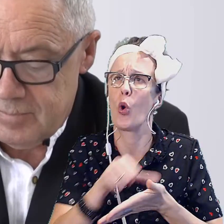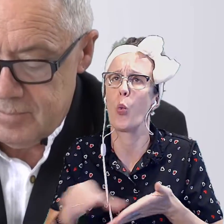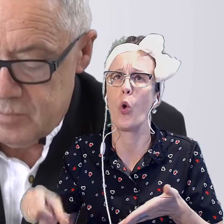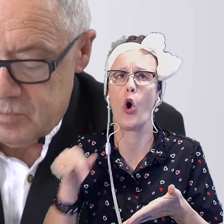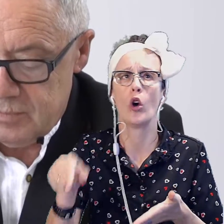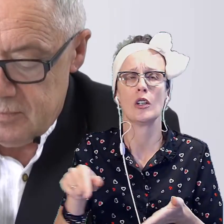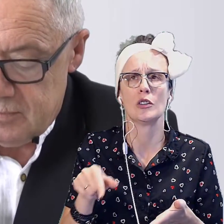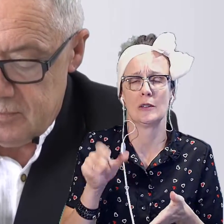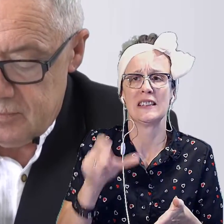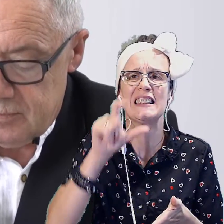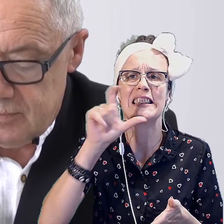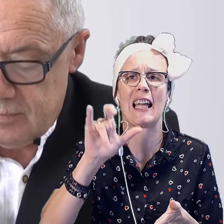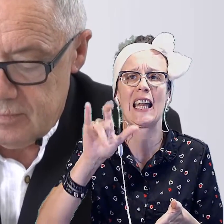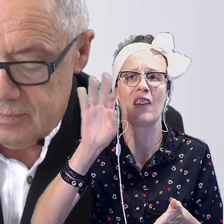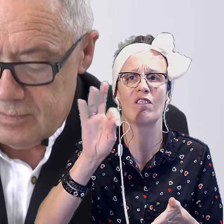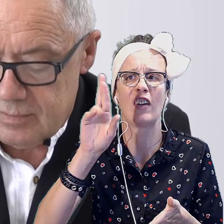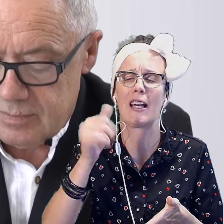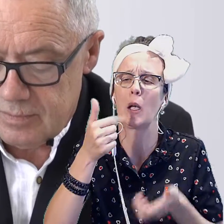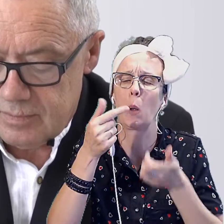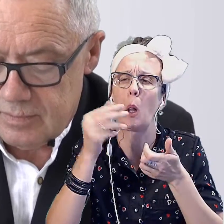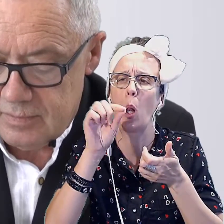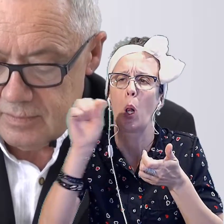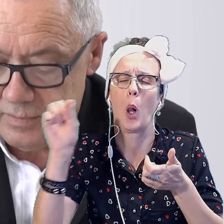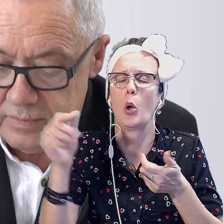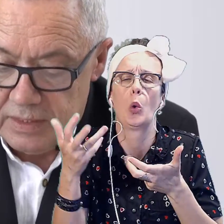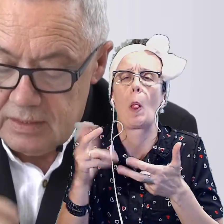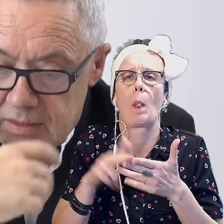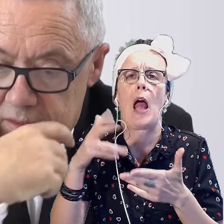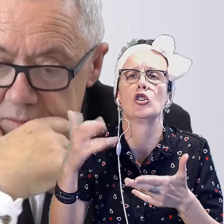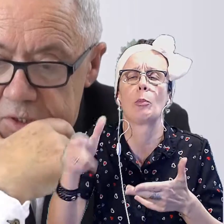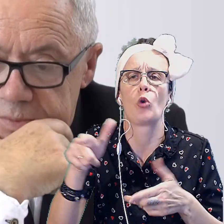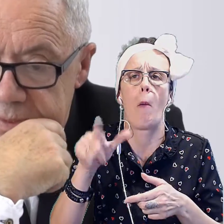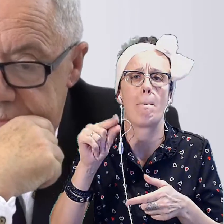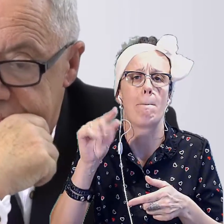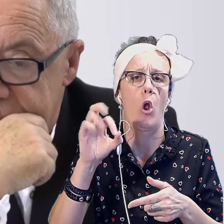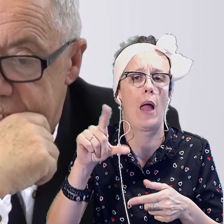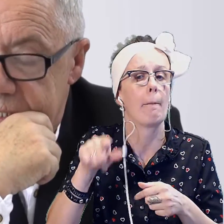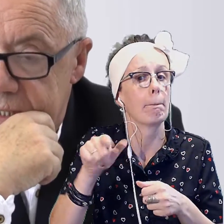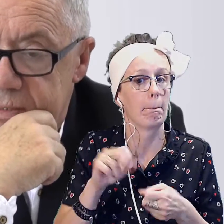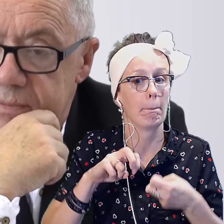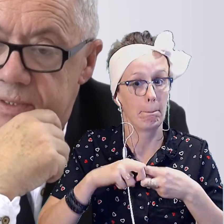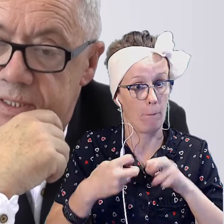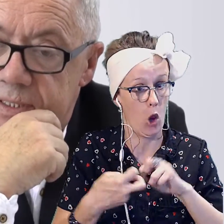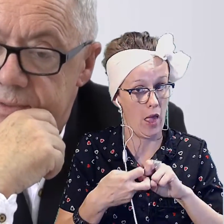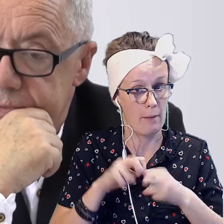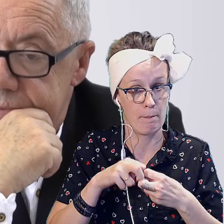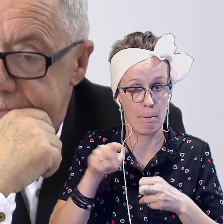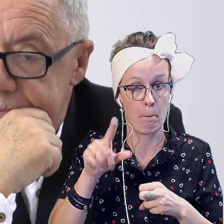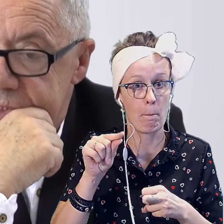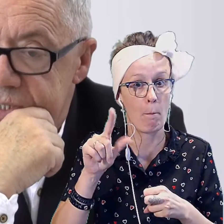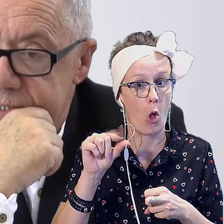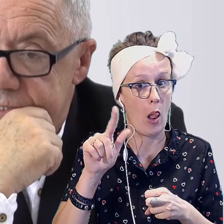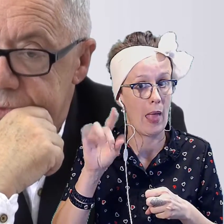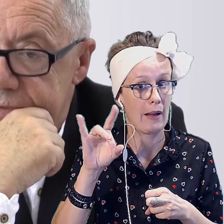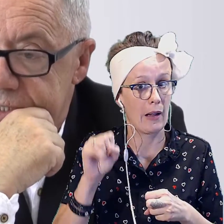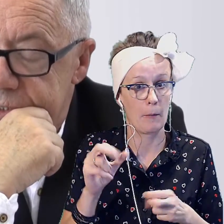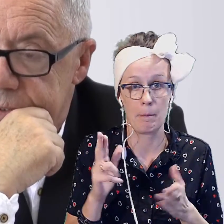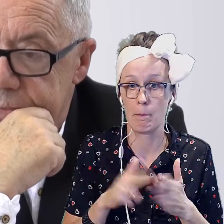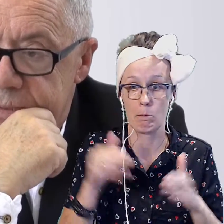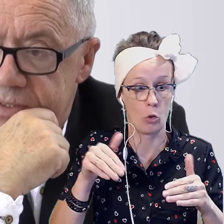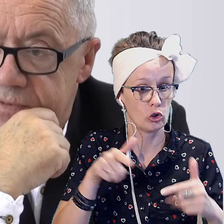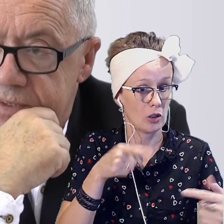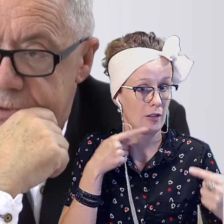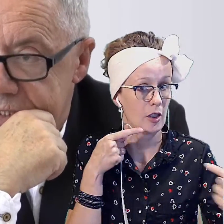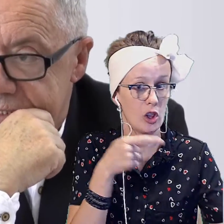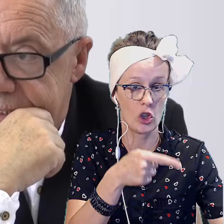cyfry a na czym polega problem problem polega na tym że nie można dyskutować